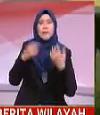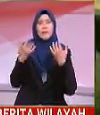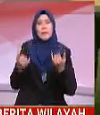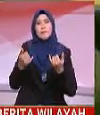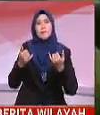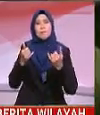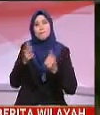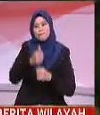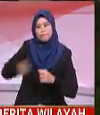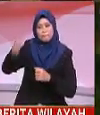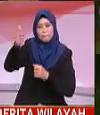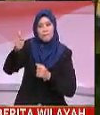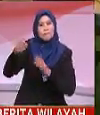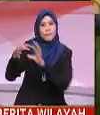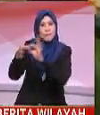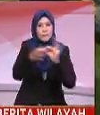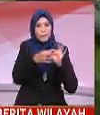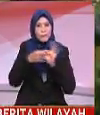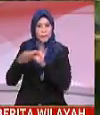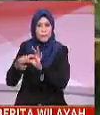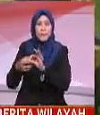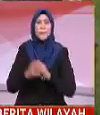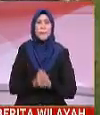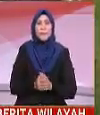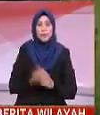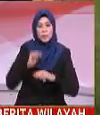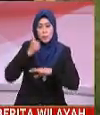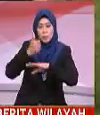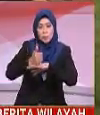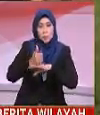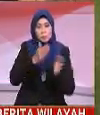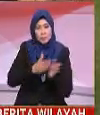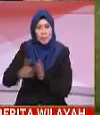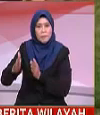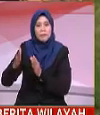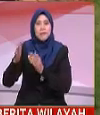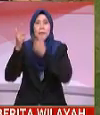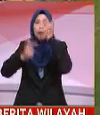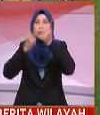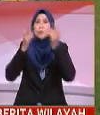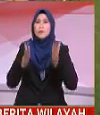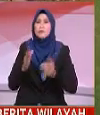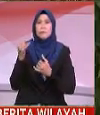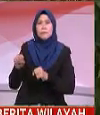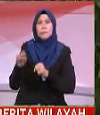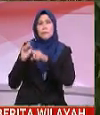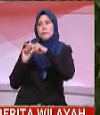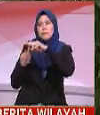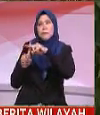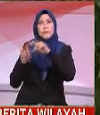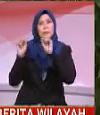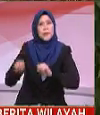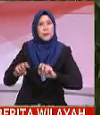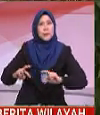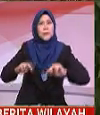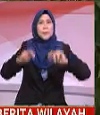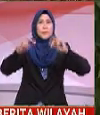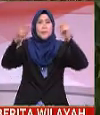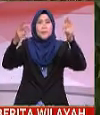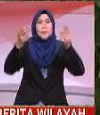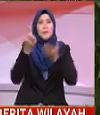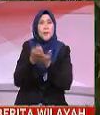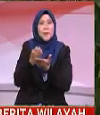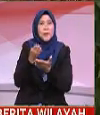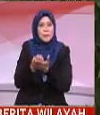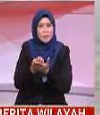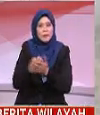pemain industri tempatan. Pelan induk pelancongan turut diwujudkan agar dapat memberi impak positif kepada sektor berkenaan sekaligus membangunkan